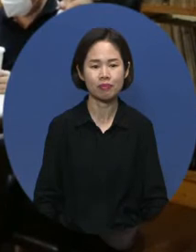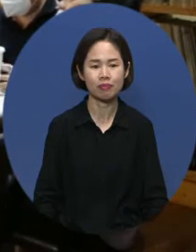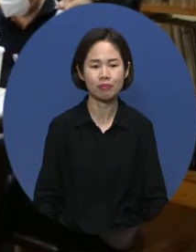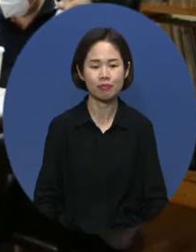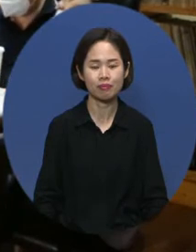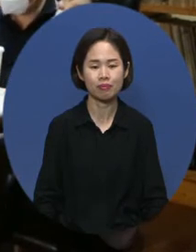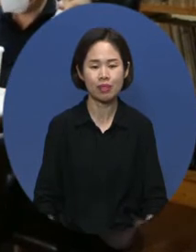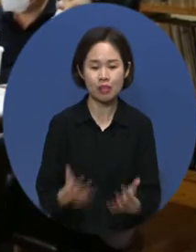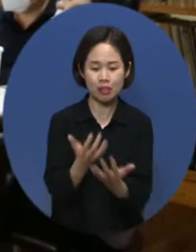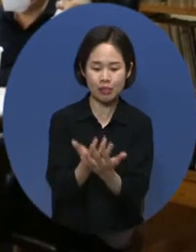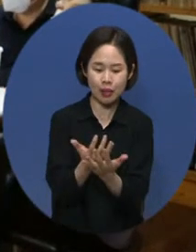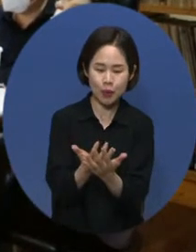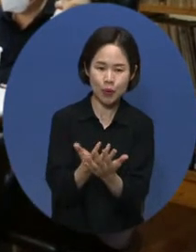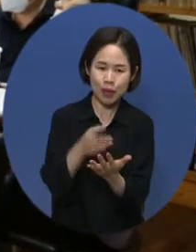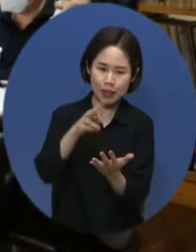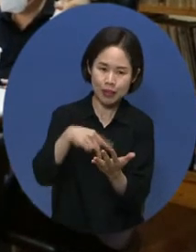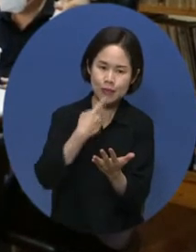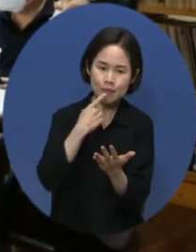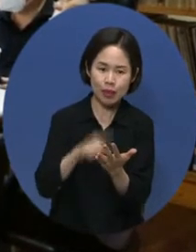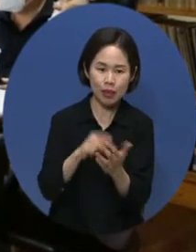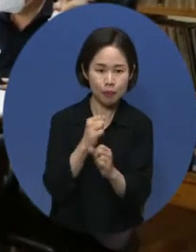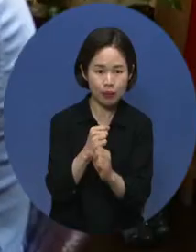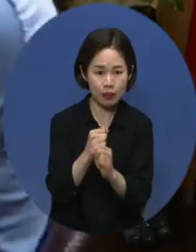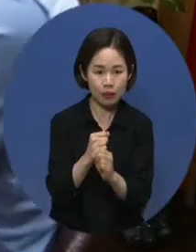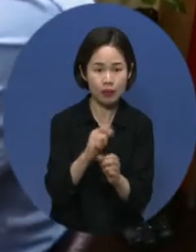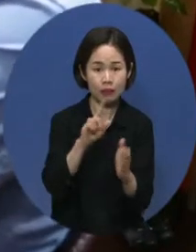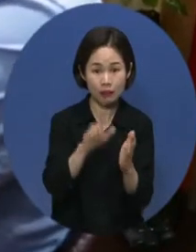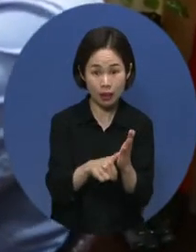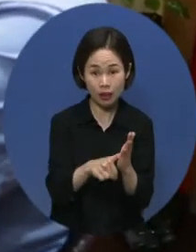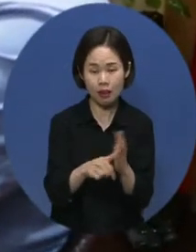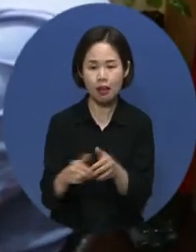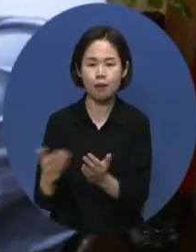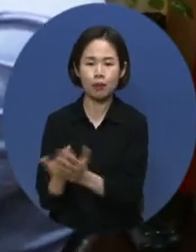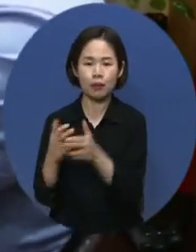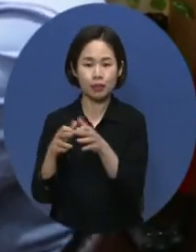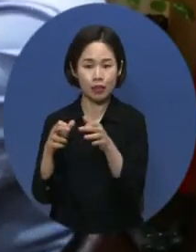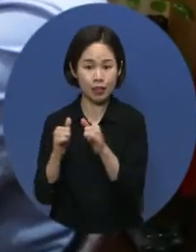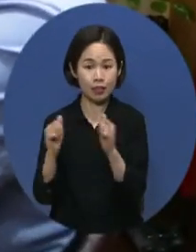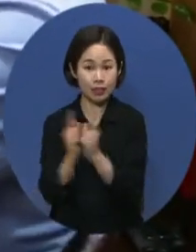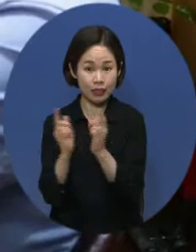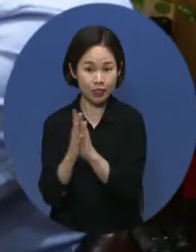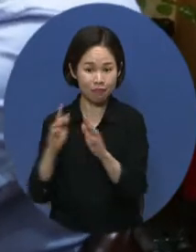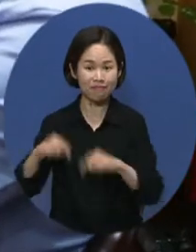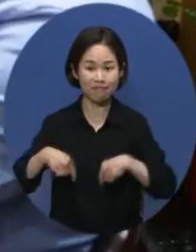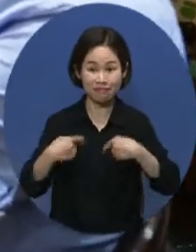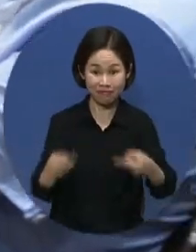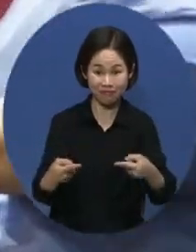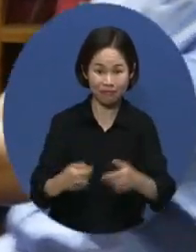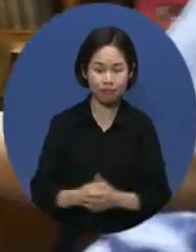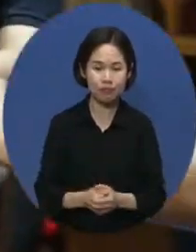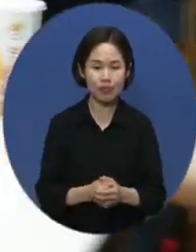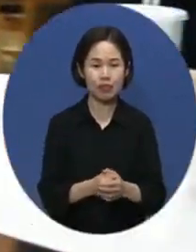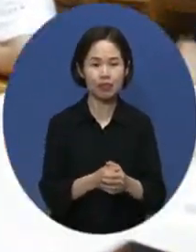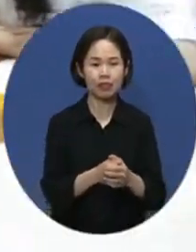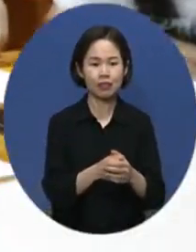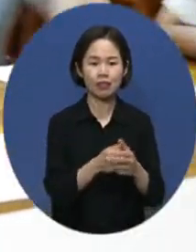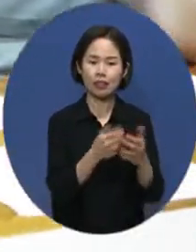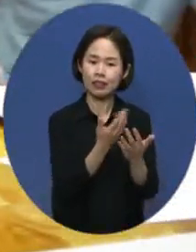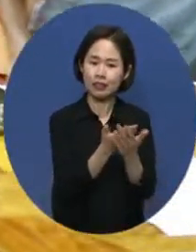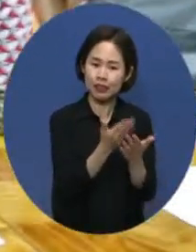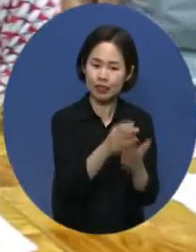읽기 쉬운 자료 제작에는 발달 장애인들이 직접 참여하고 있는데요. 자료에 들어가는 사파부터